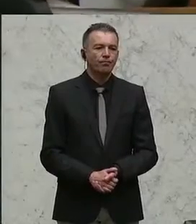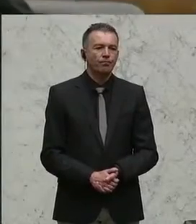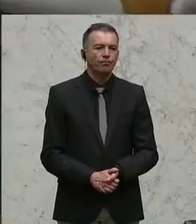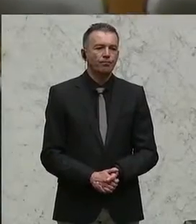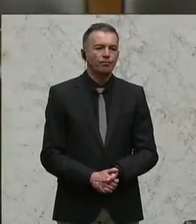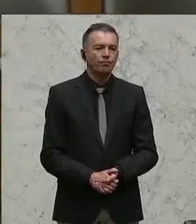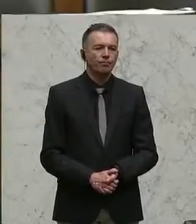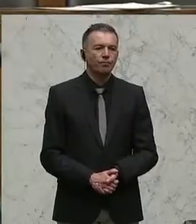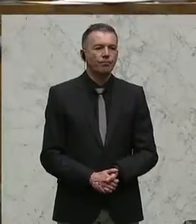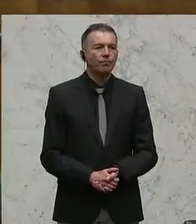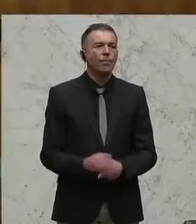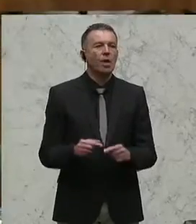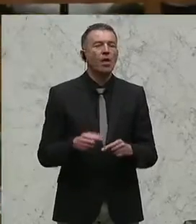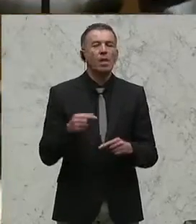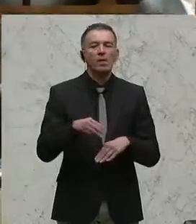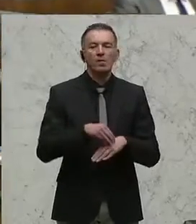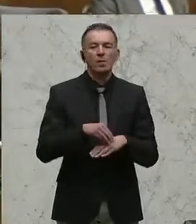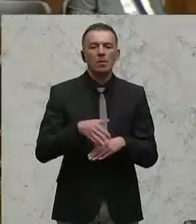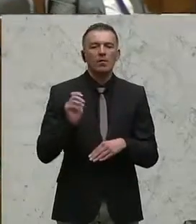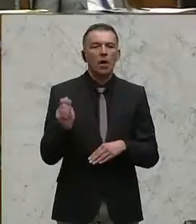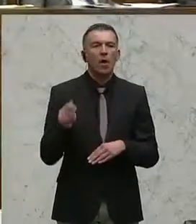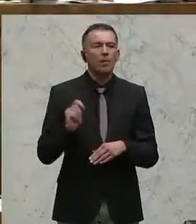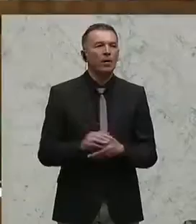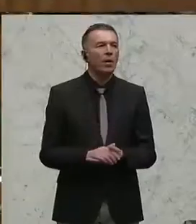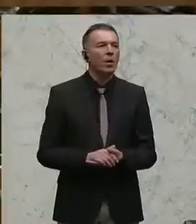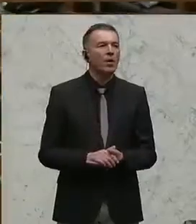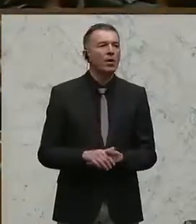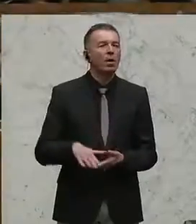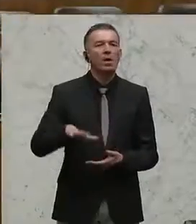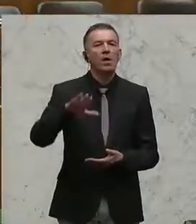Hearings mit Experten, aber die Hearings sollten öffentlich sein, fordert er. Martina Schenk.